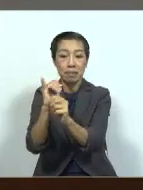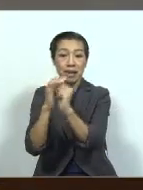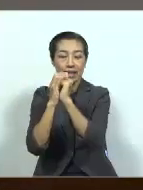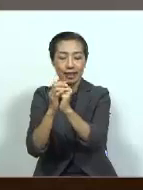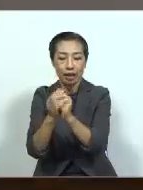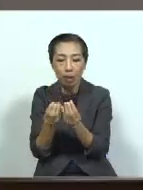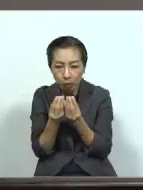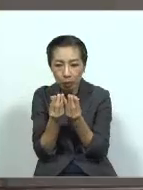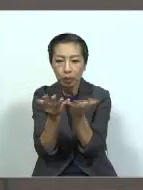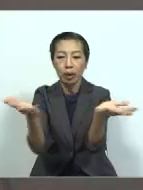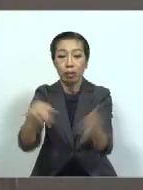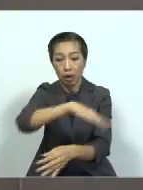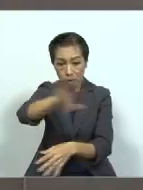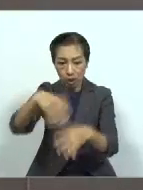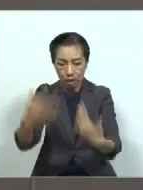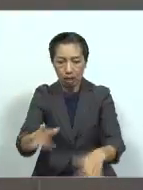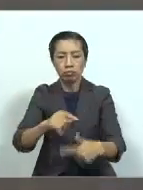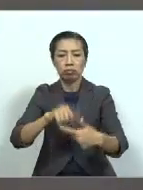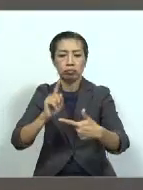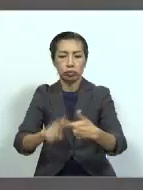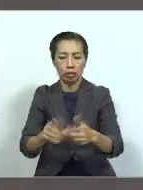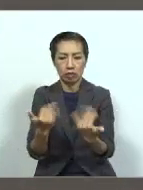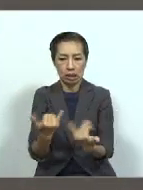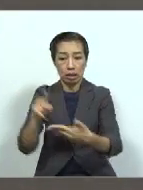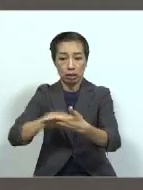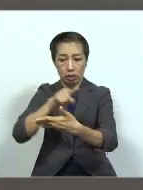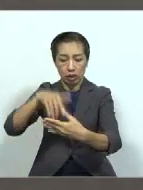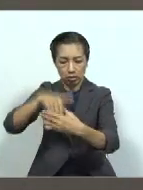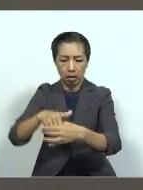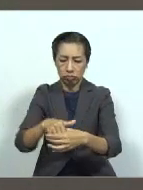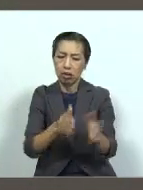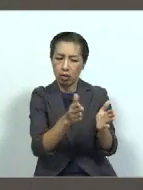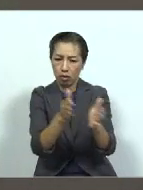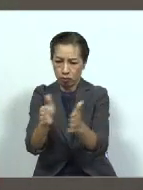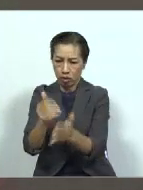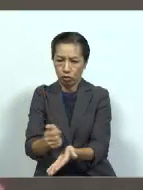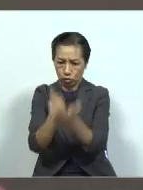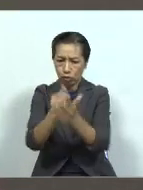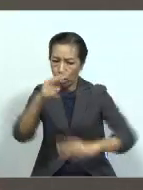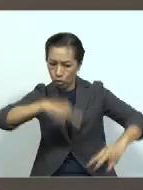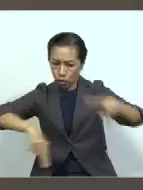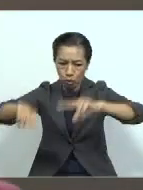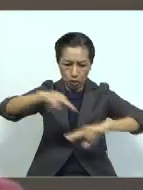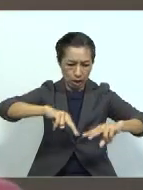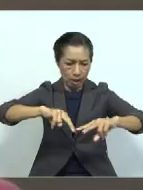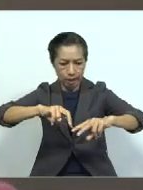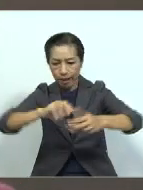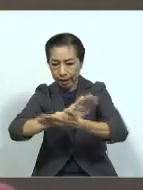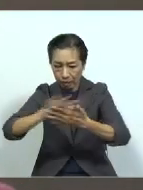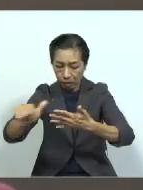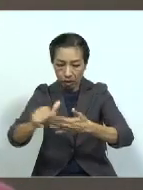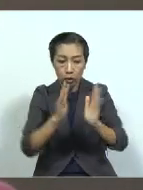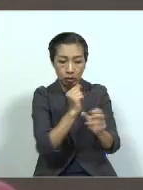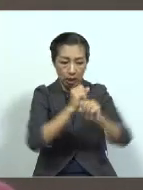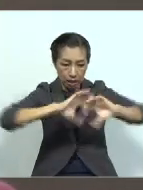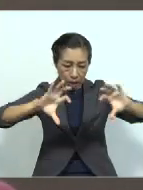ชุมคณะรัฐมนตรีได้มีการกำชับให้ทุกฝ่ายช่วยกันรักษาความสงบเรียบร้อยข้าราชการเนี่ยต้องไม่เกี่ยวว่างหากพบประชา